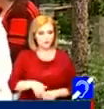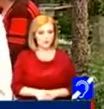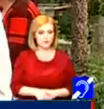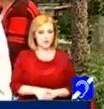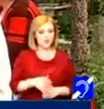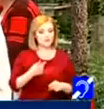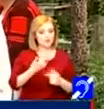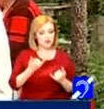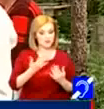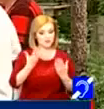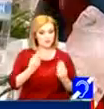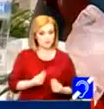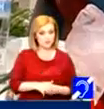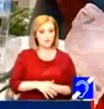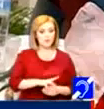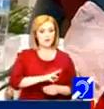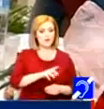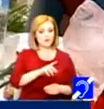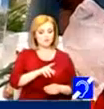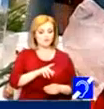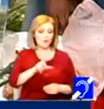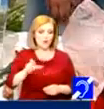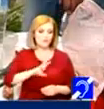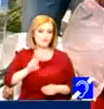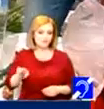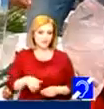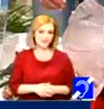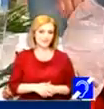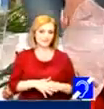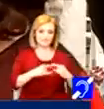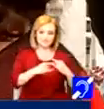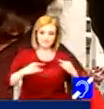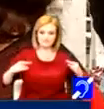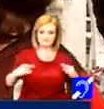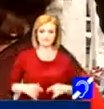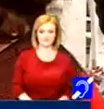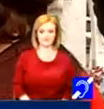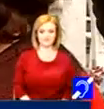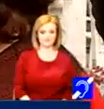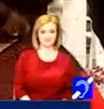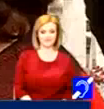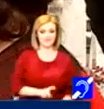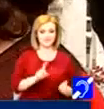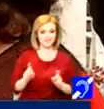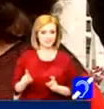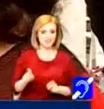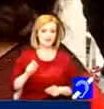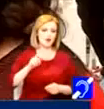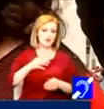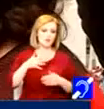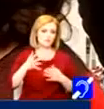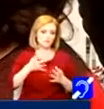și nepoții celor doi răposați au întins o masă de sărbătoare plină cu de toate. Ridiche,